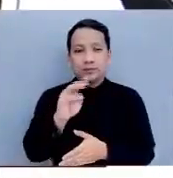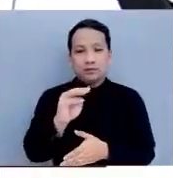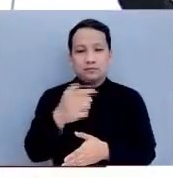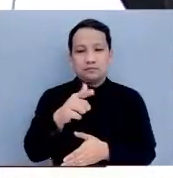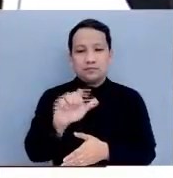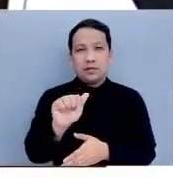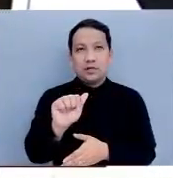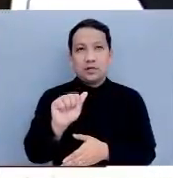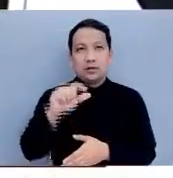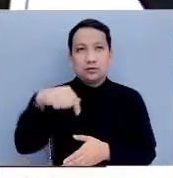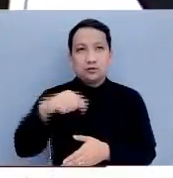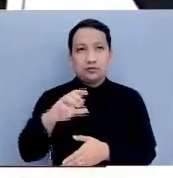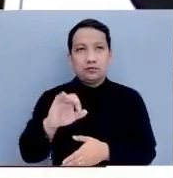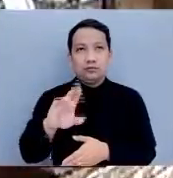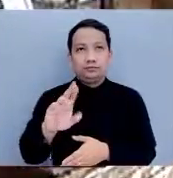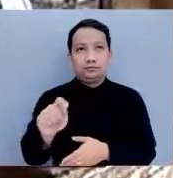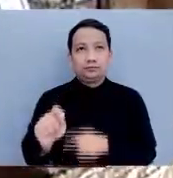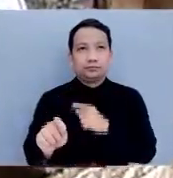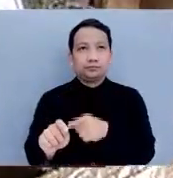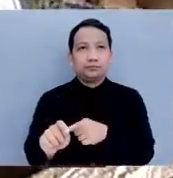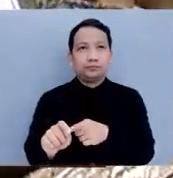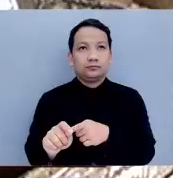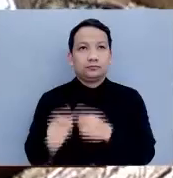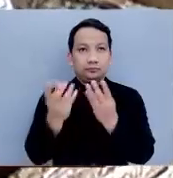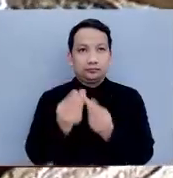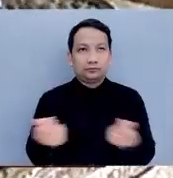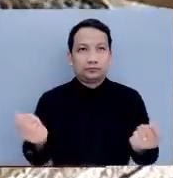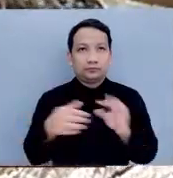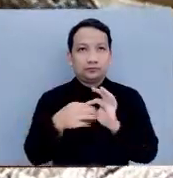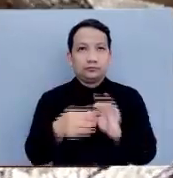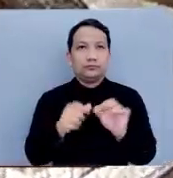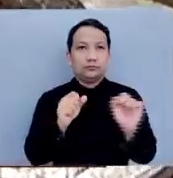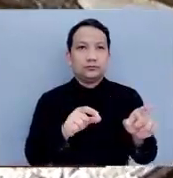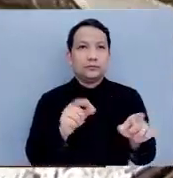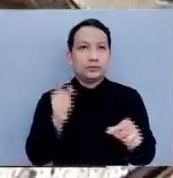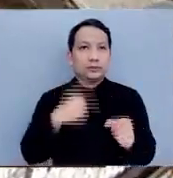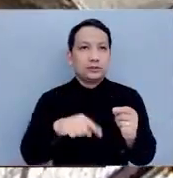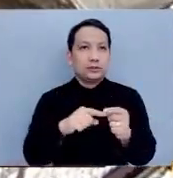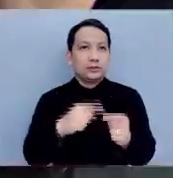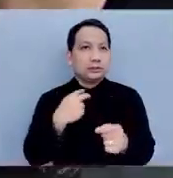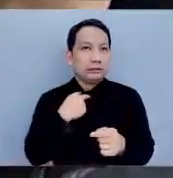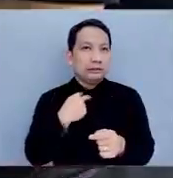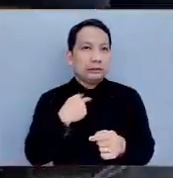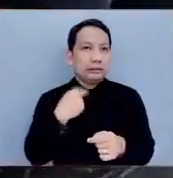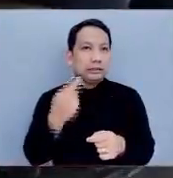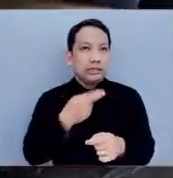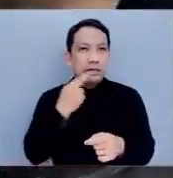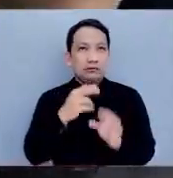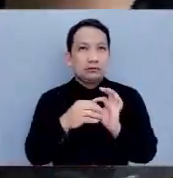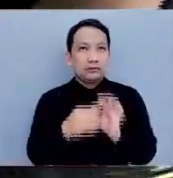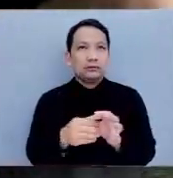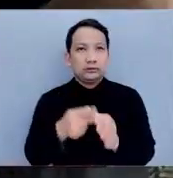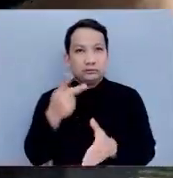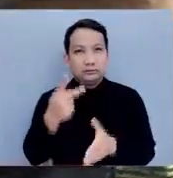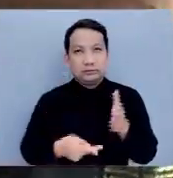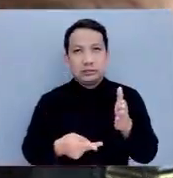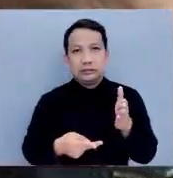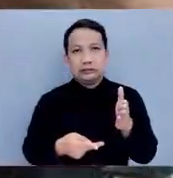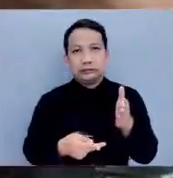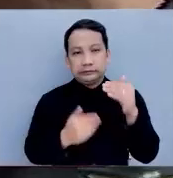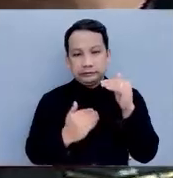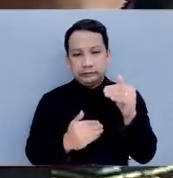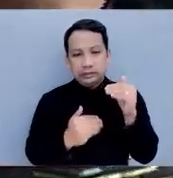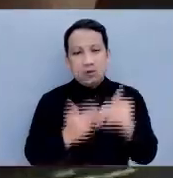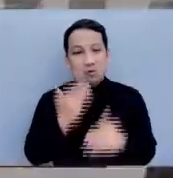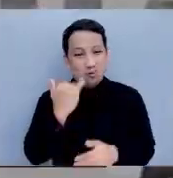sa Quezon City. Naabutan naming pinauubos na ng ilang retailer ang kanilang stock na bigas. Tutol sila sa price cap dahil tiyak na